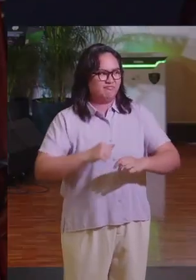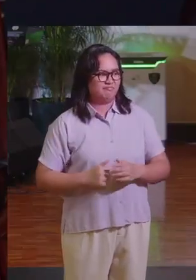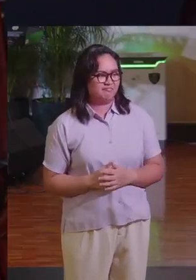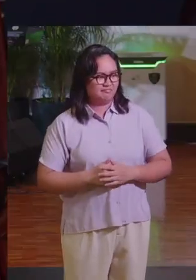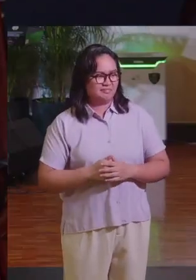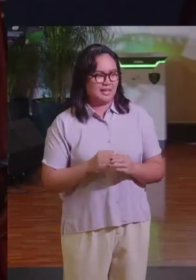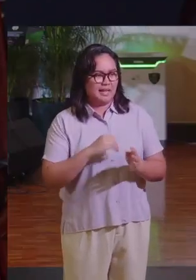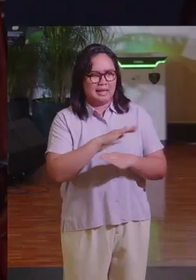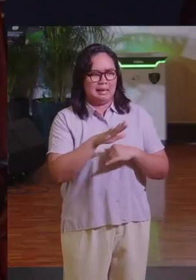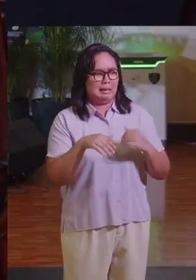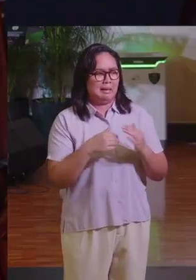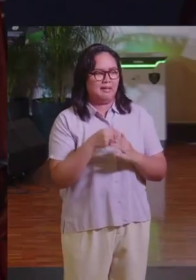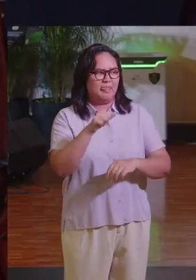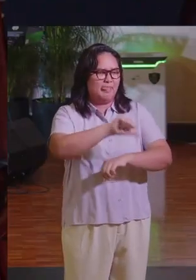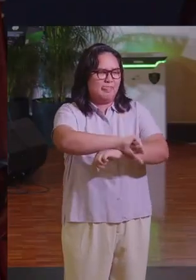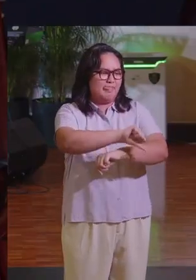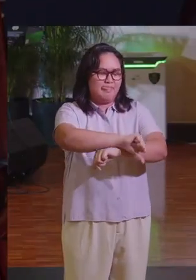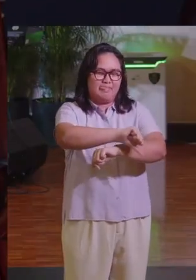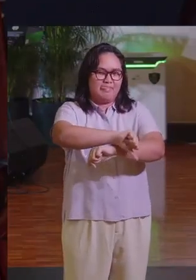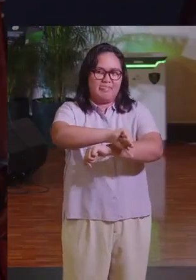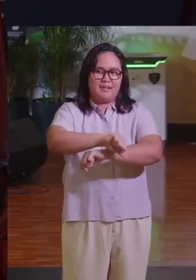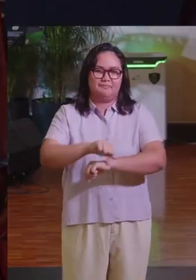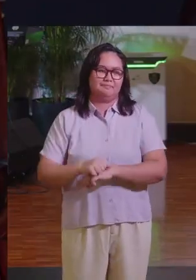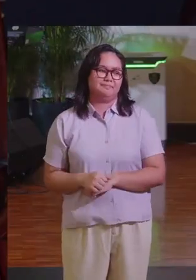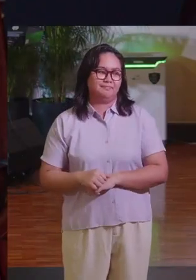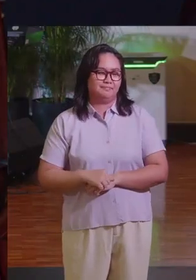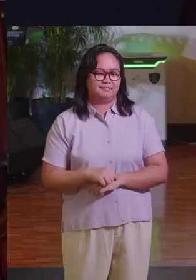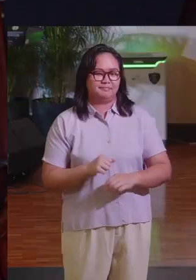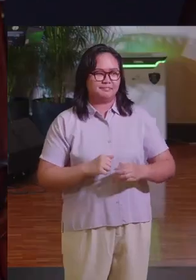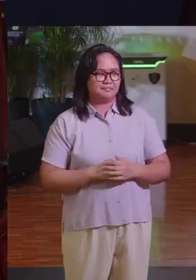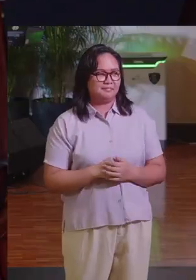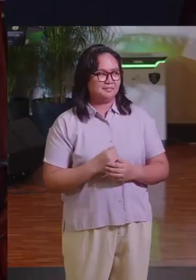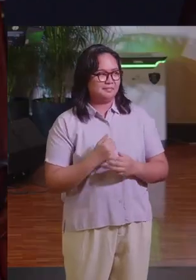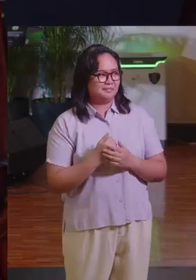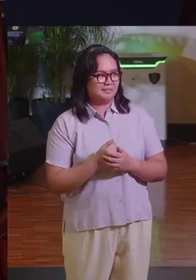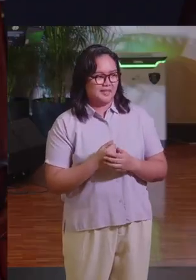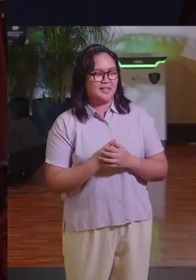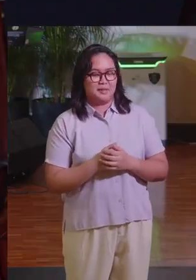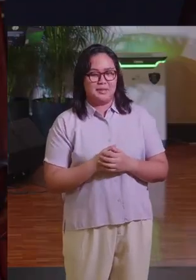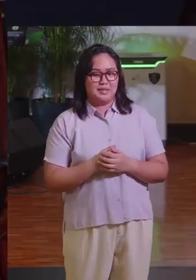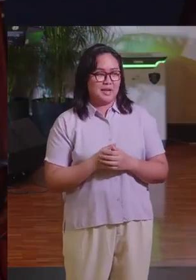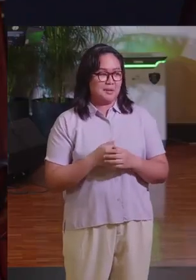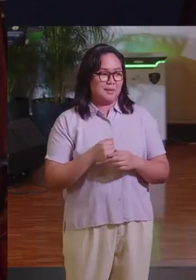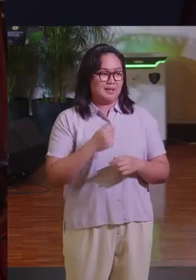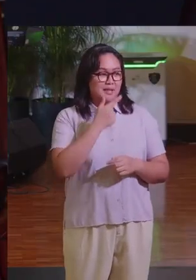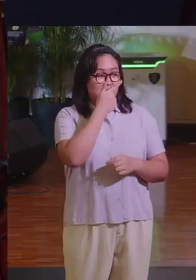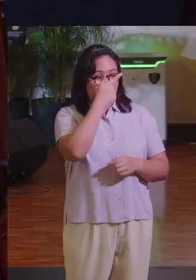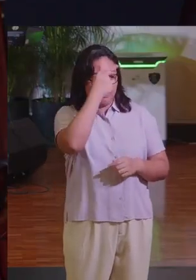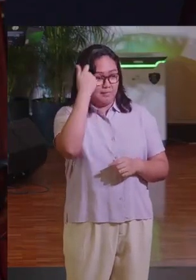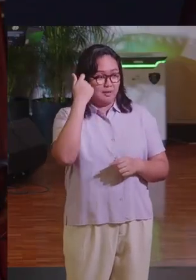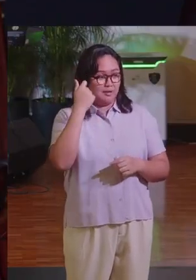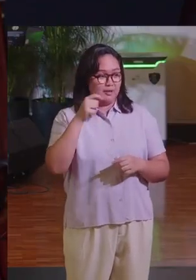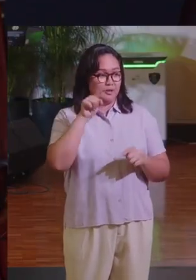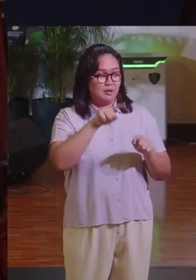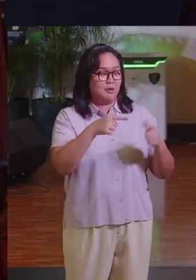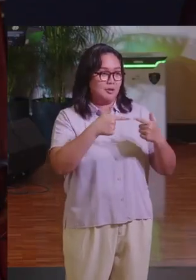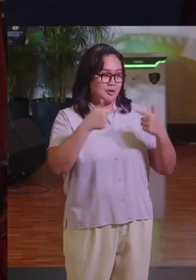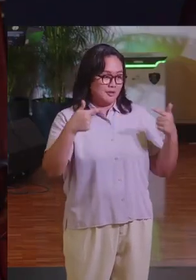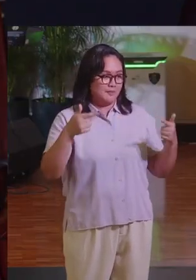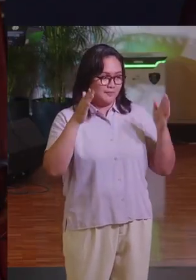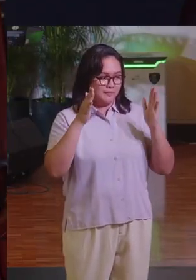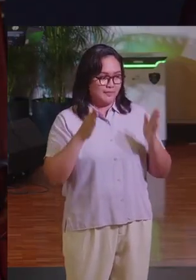ay namate. Checkmate po ang tawag doon. Sapagkat yung iyong kalaban pala ay